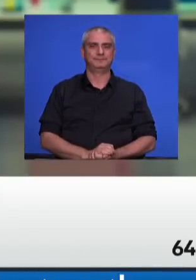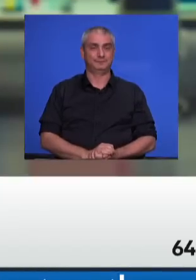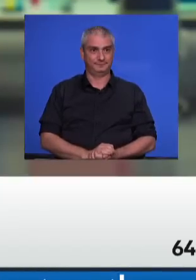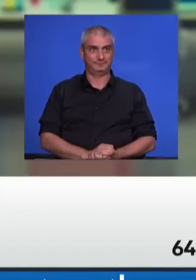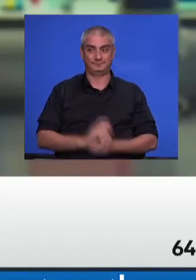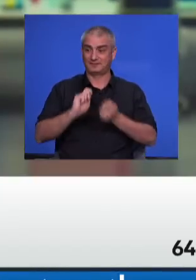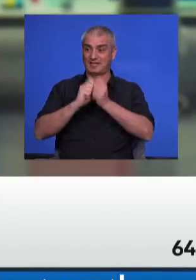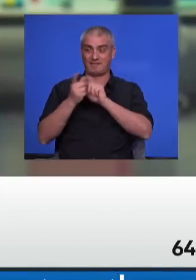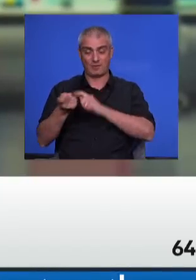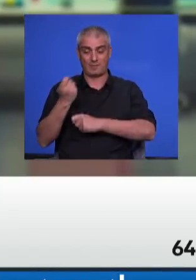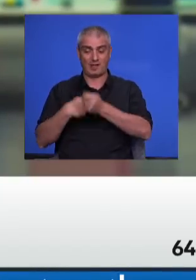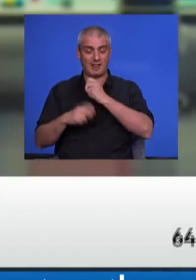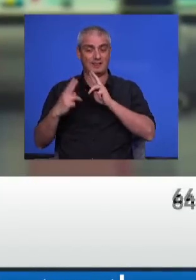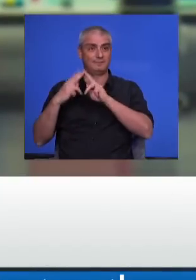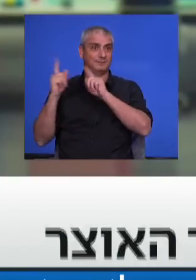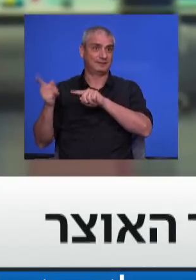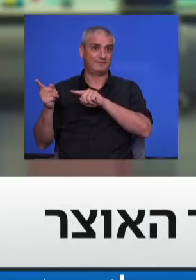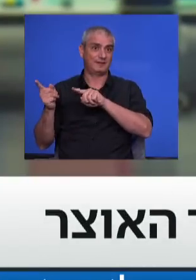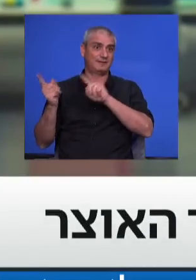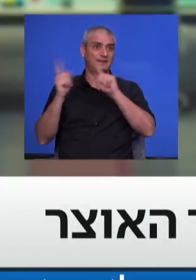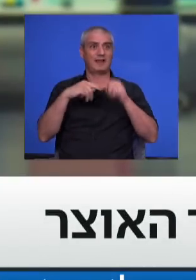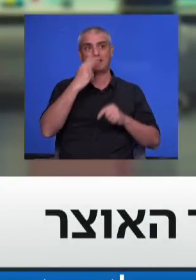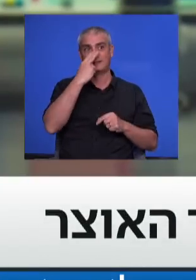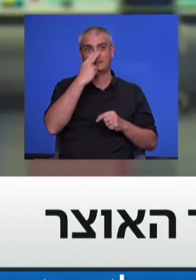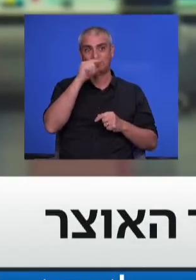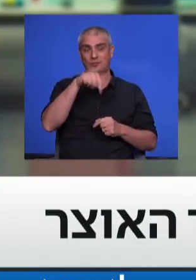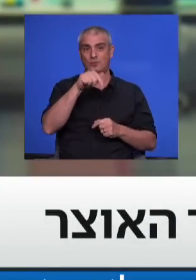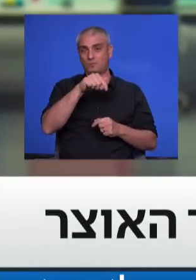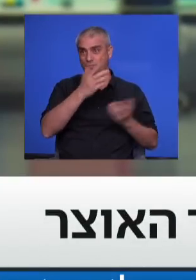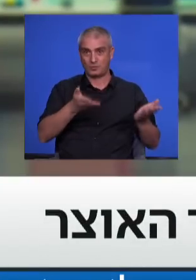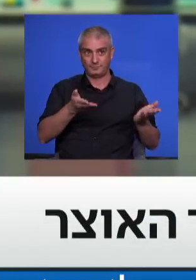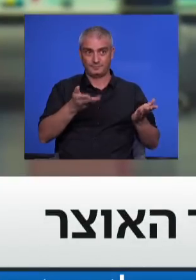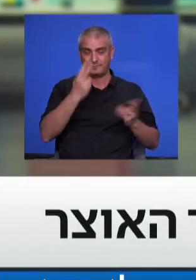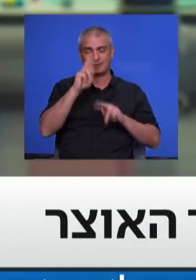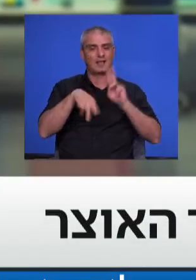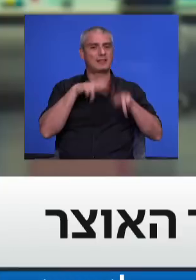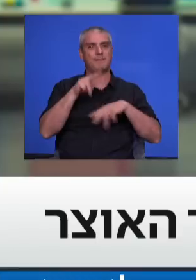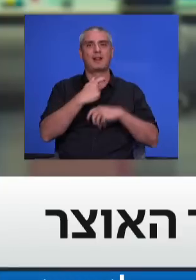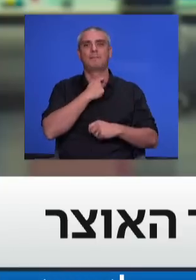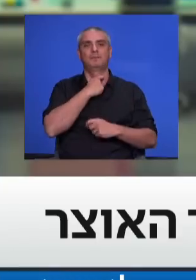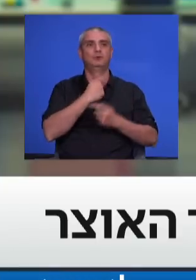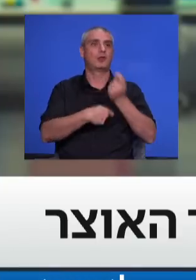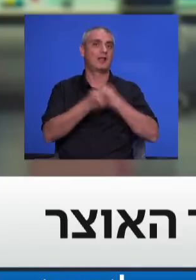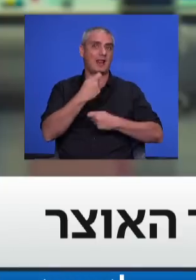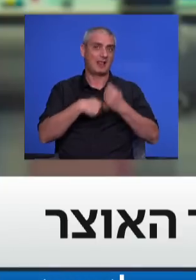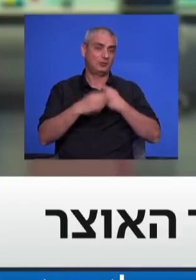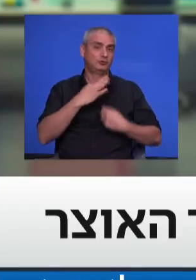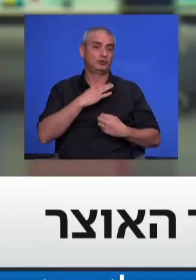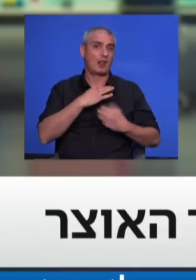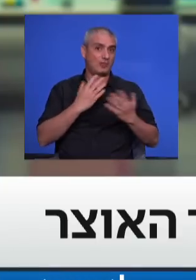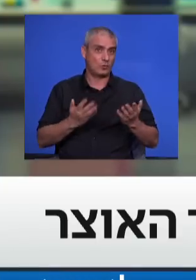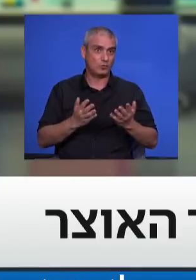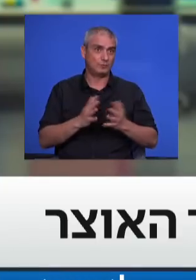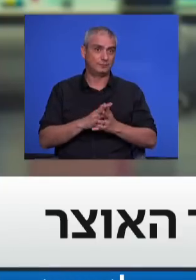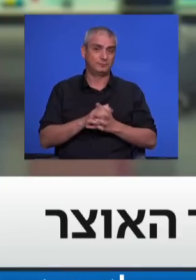ומרפורמה כלכלית בצרפת לניסיון כאן אצלנו לטפל במצוקות הכלכליות שלנו.